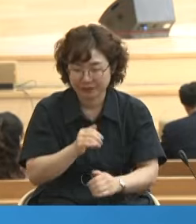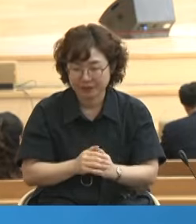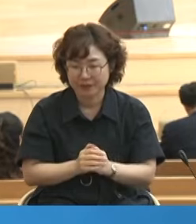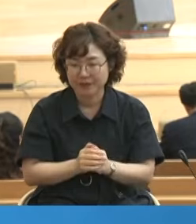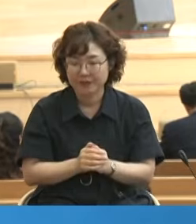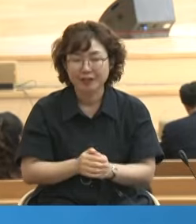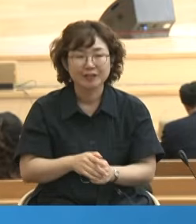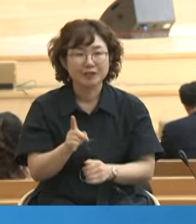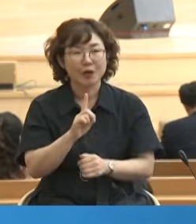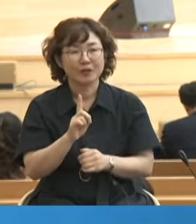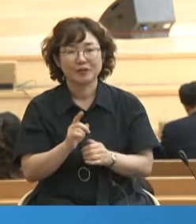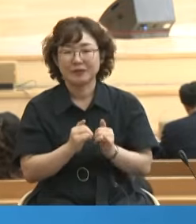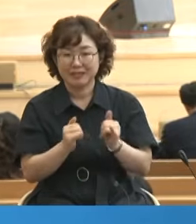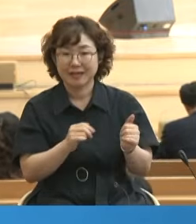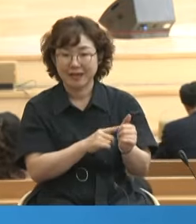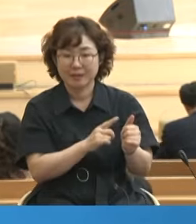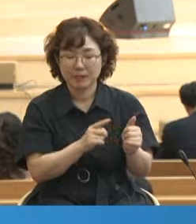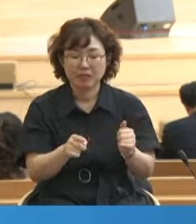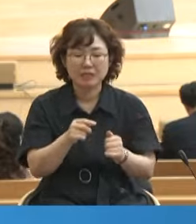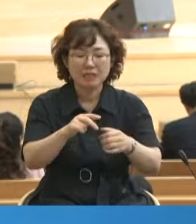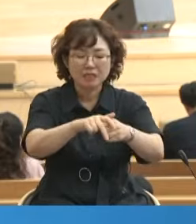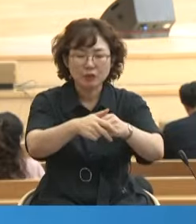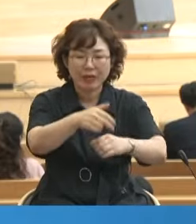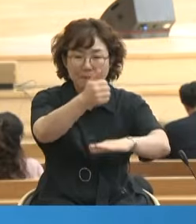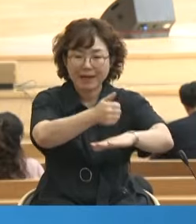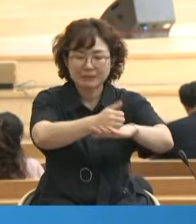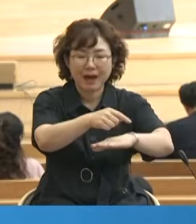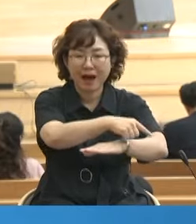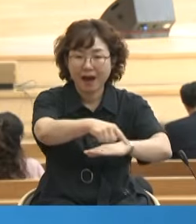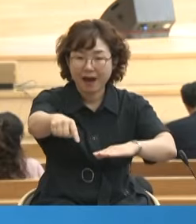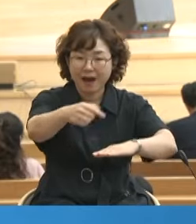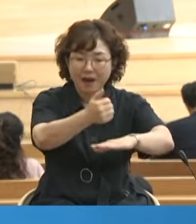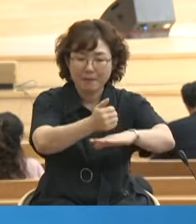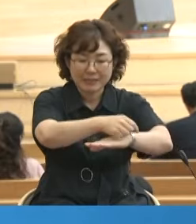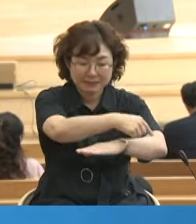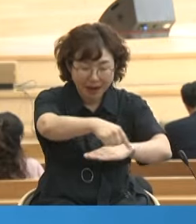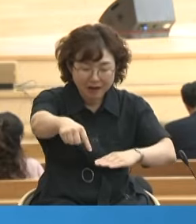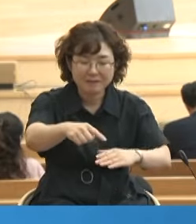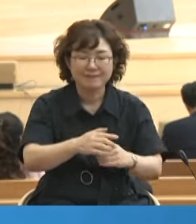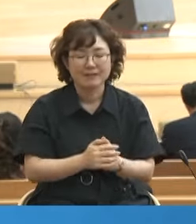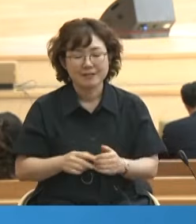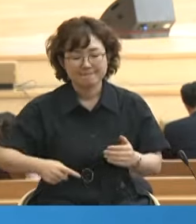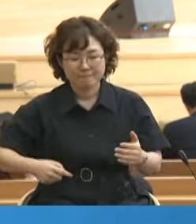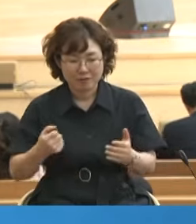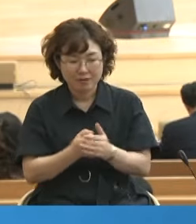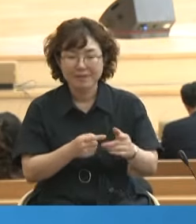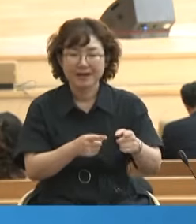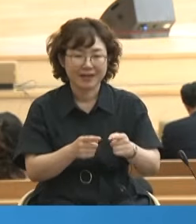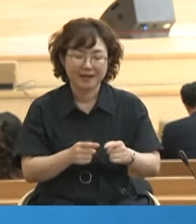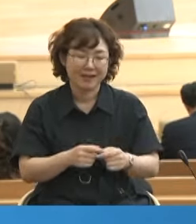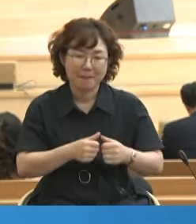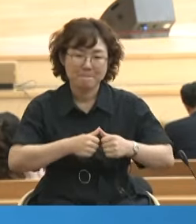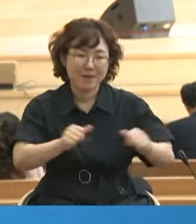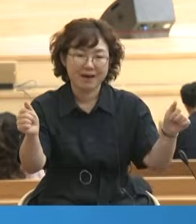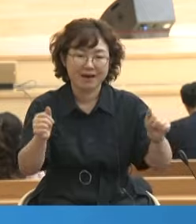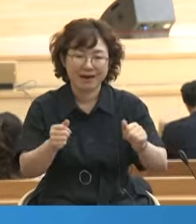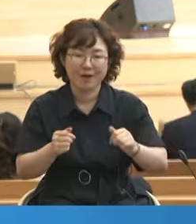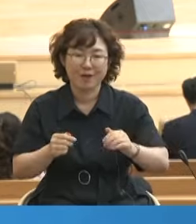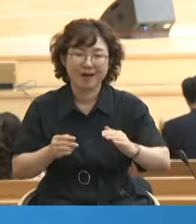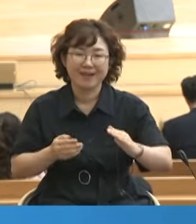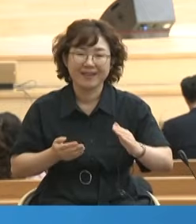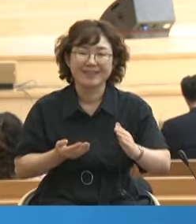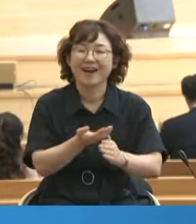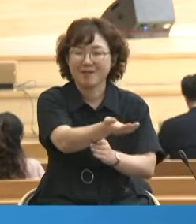어떤 한 사람이 이 지구의 끝을 용감하게 박차고 나가버려.